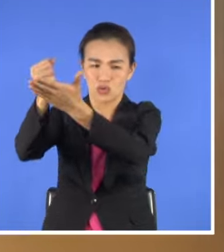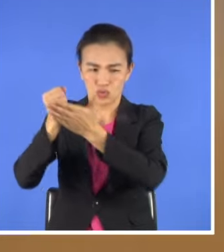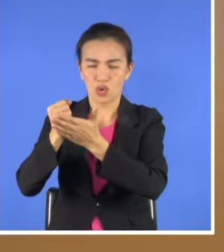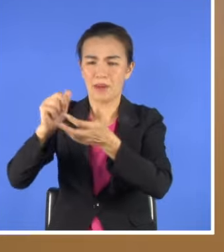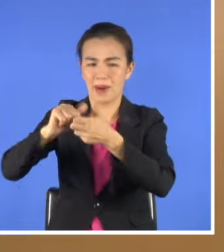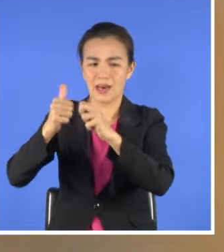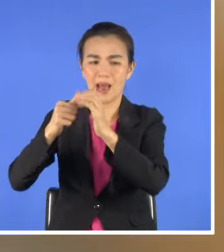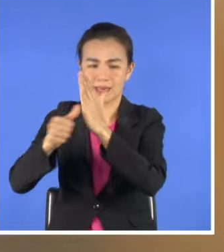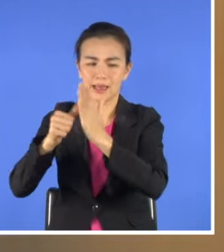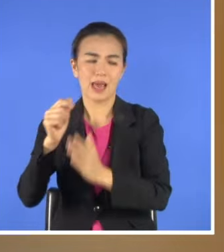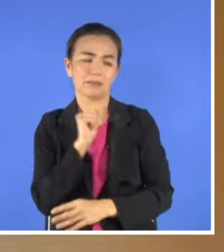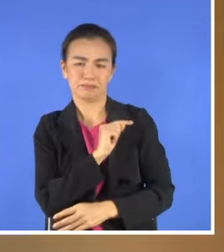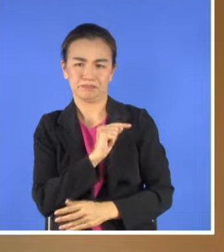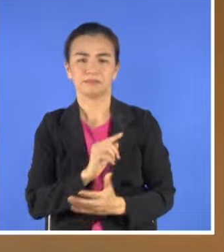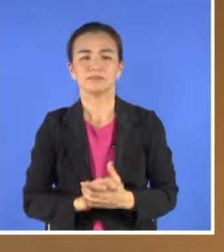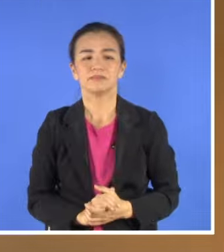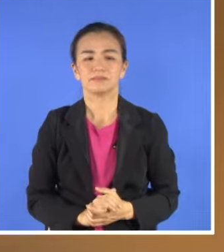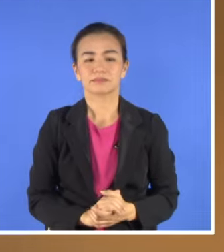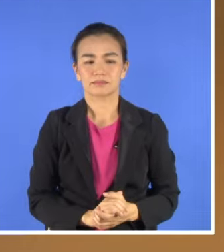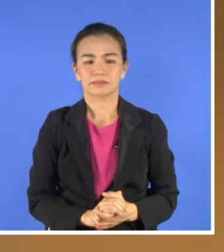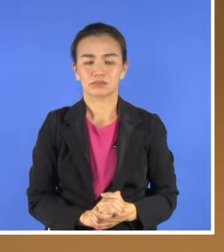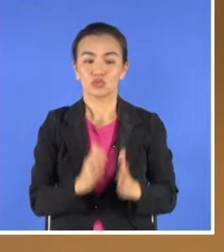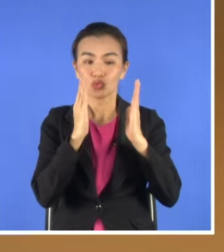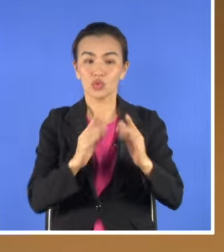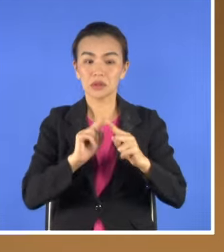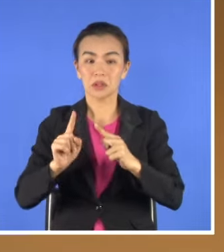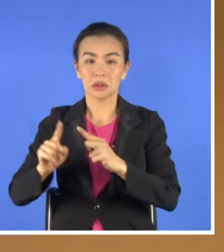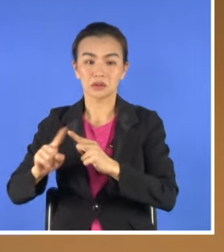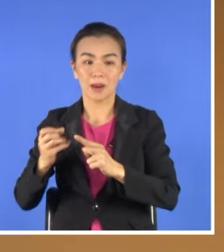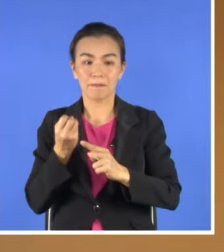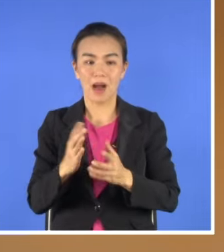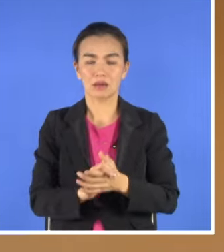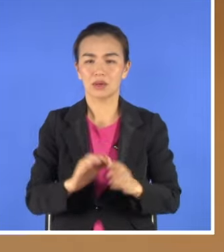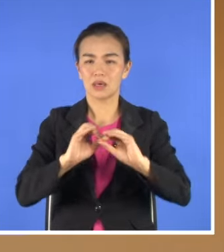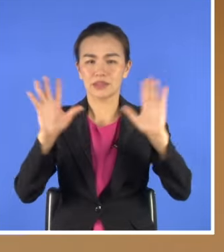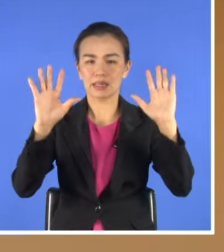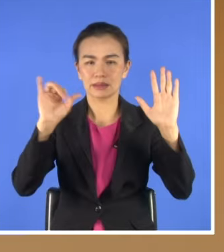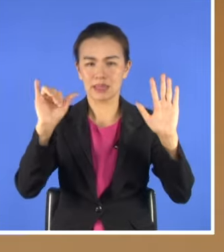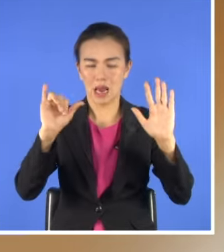ะตอนนี้ก็มีหลายคนเลยนะคะรวมตัวกันบอกว่าถ้ายังไม่ชัดเจนเข